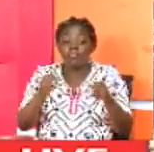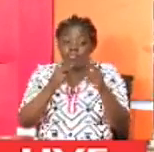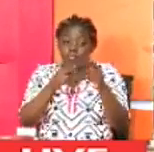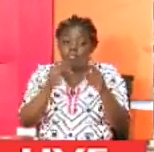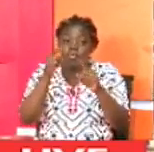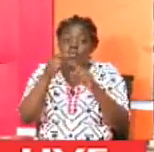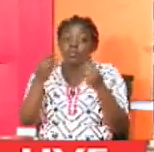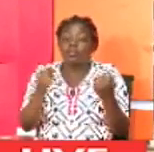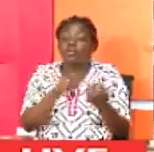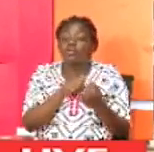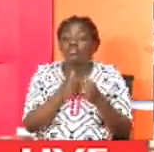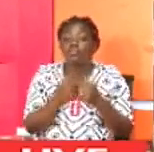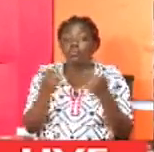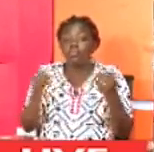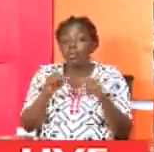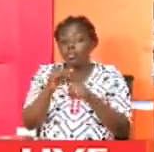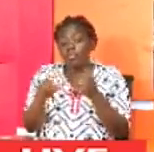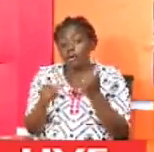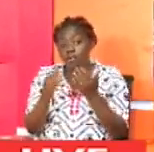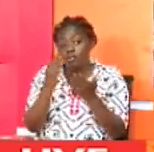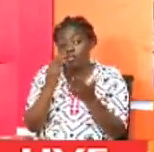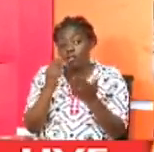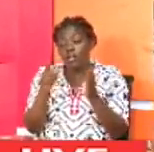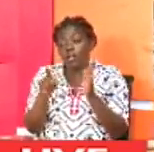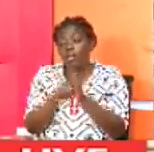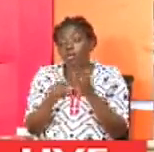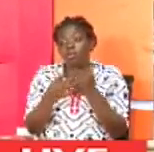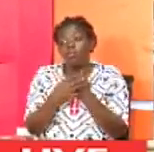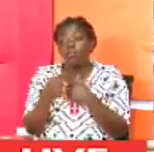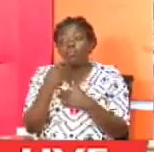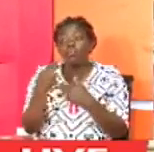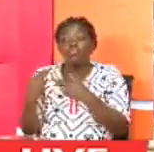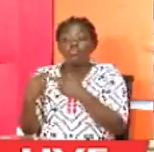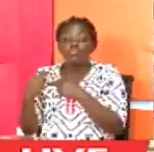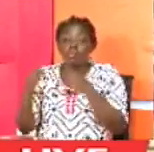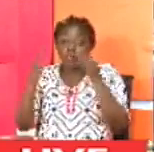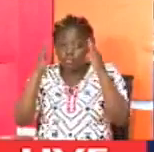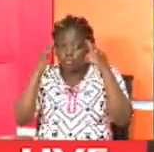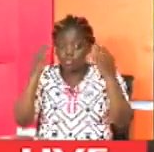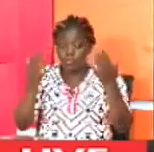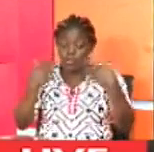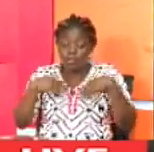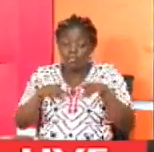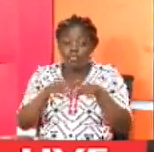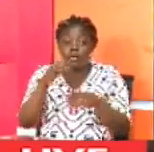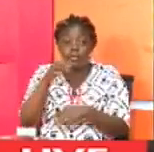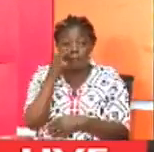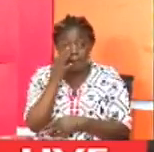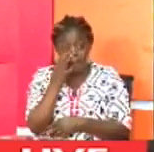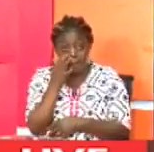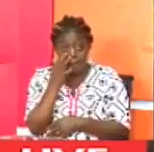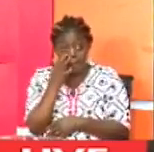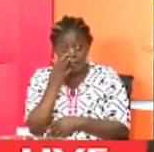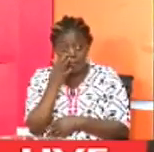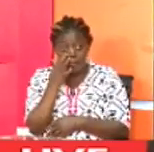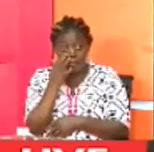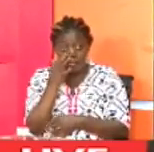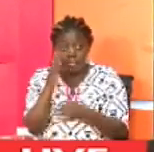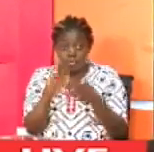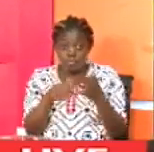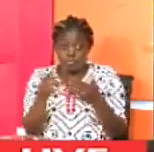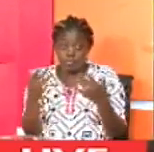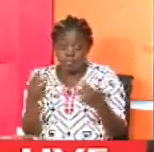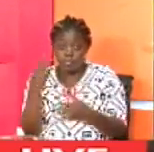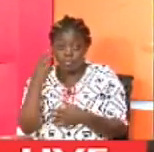wakyaliwo okusomoozebwa ku tteeka lya corporate. Olwabo be likwatako obutamanya bulungi mugaso lyabwo. Tuwasere mu music waffe tebamulaba mu value kuba